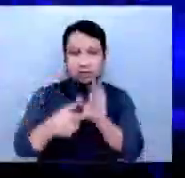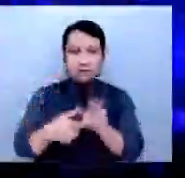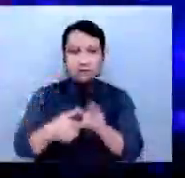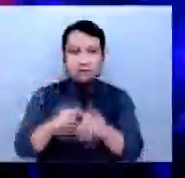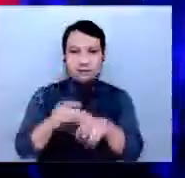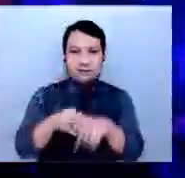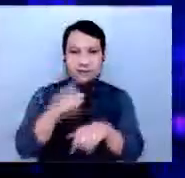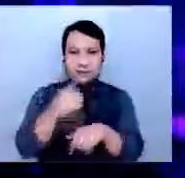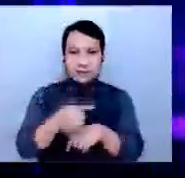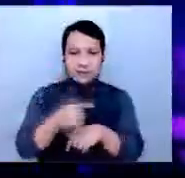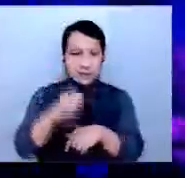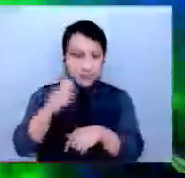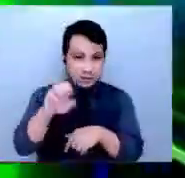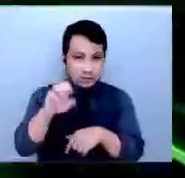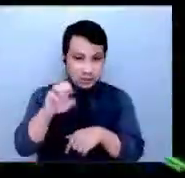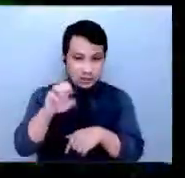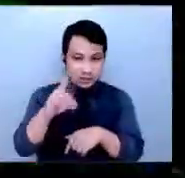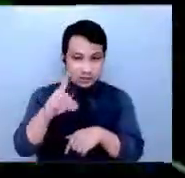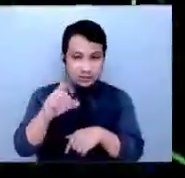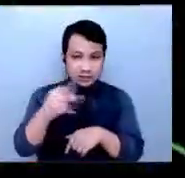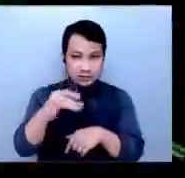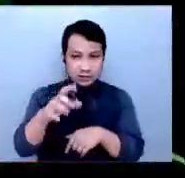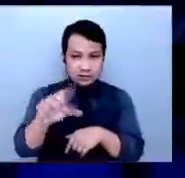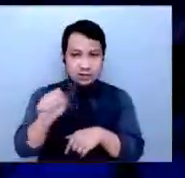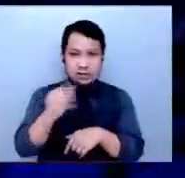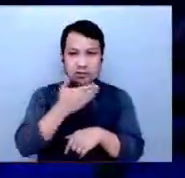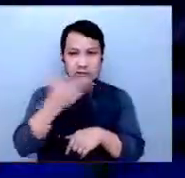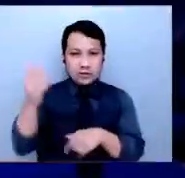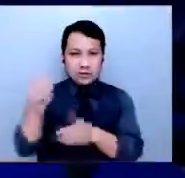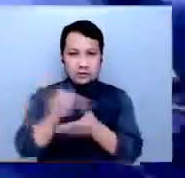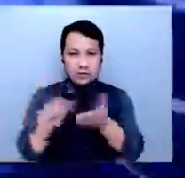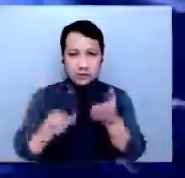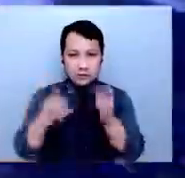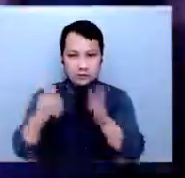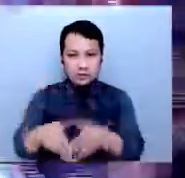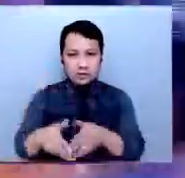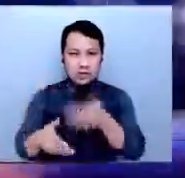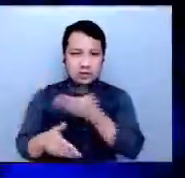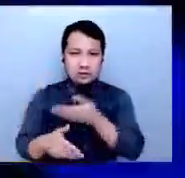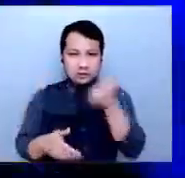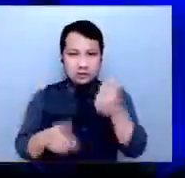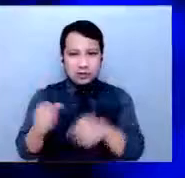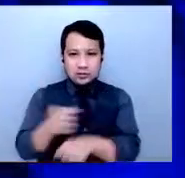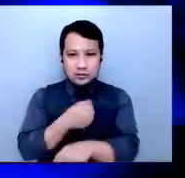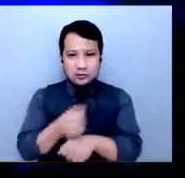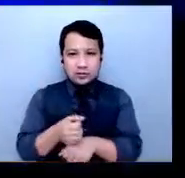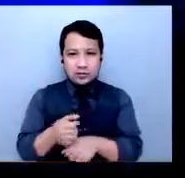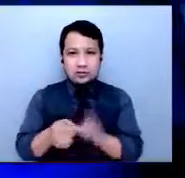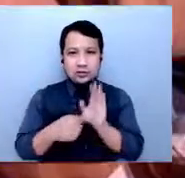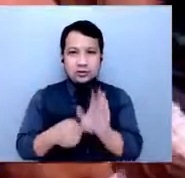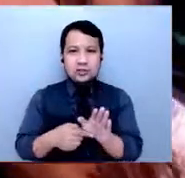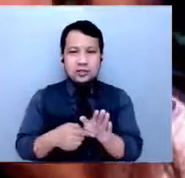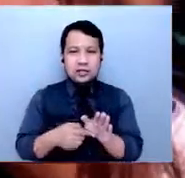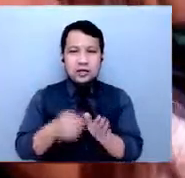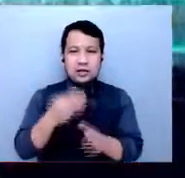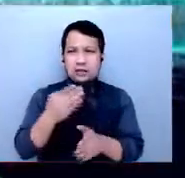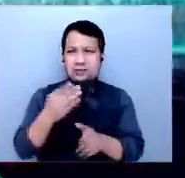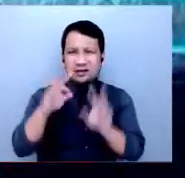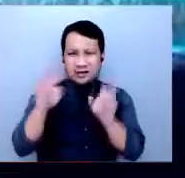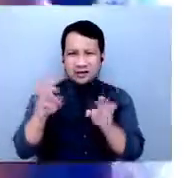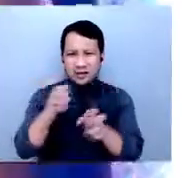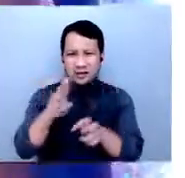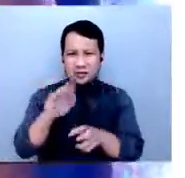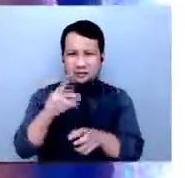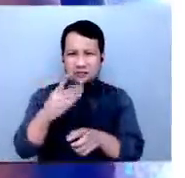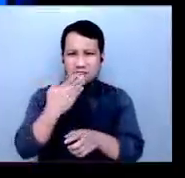na si Ed Sheeran na tinanghal na Best Artist at Best Song sa kanta niyang Bad Habits. Pinakamaraming